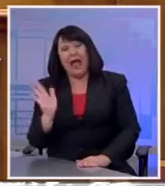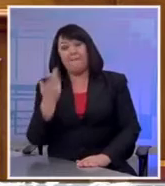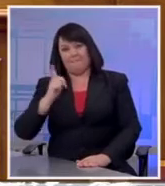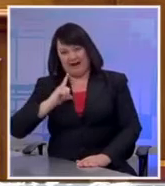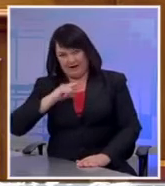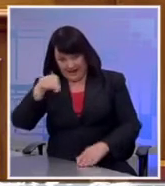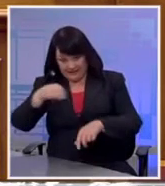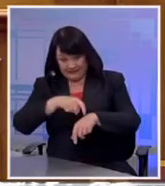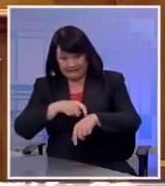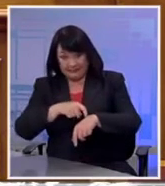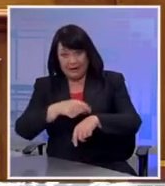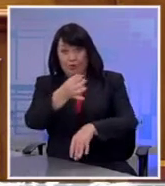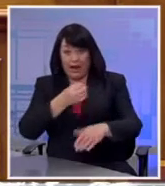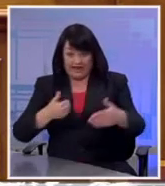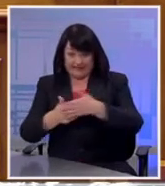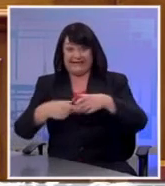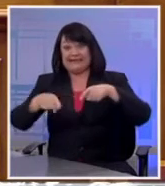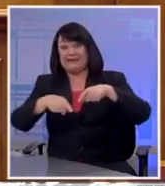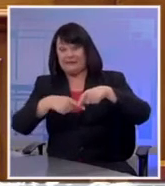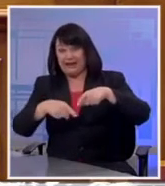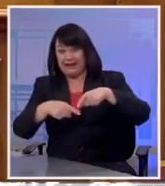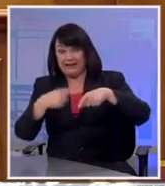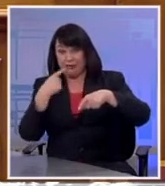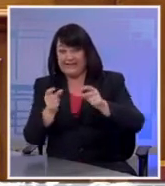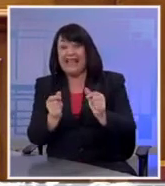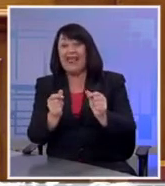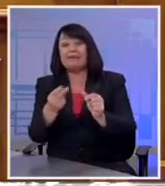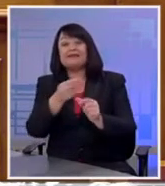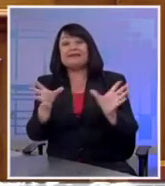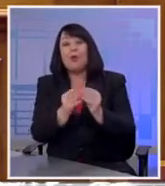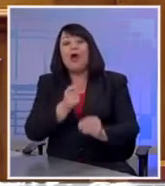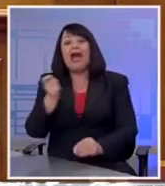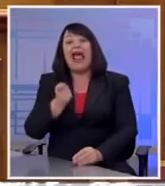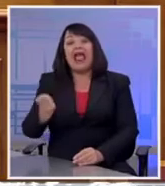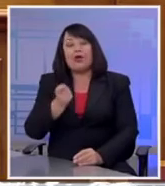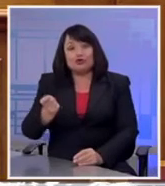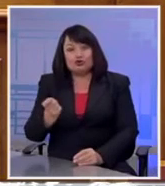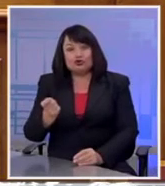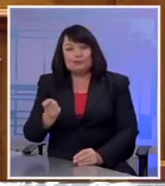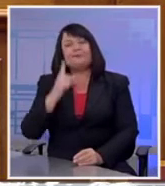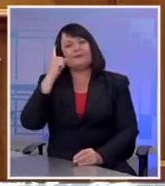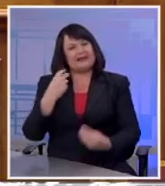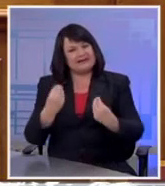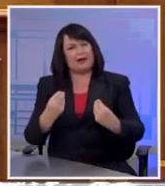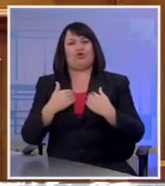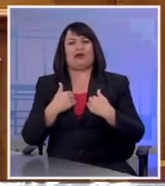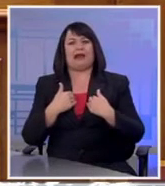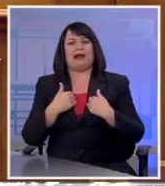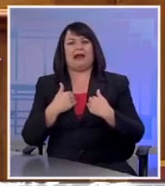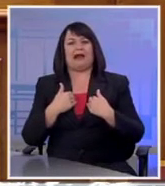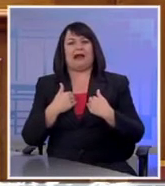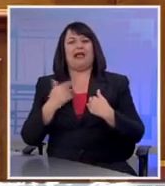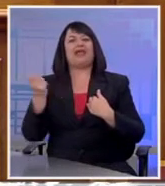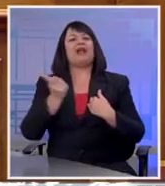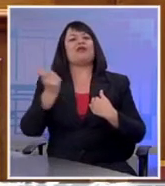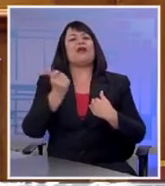Αν περιμένετε τώρα, όπως λέτε, μέχρι τέλη του έτους, ρύθμιση του χρέους, επειδή την χάνει να γνωρίζω από τις απόψεις των